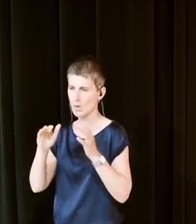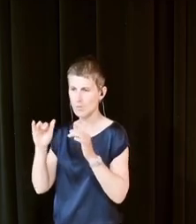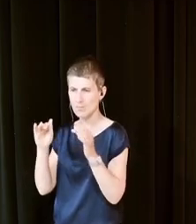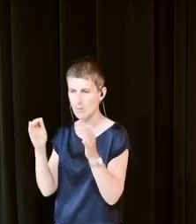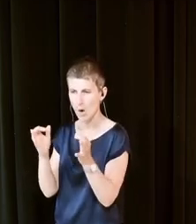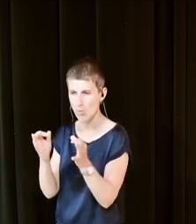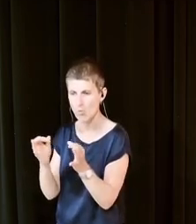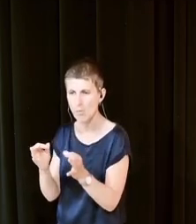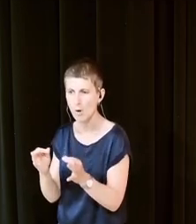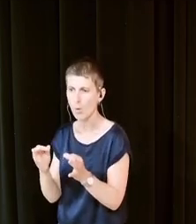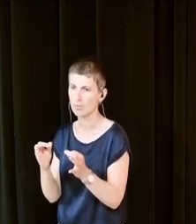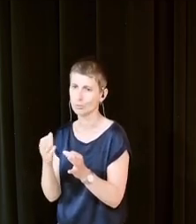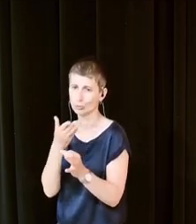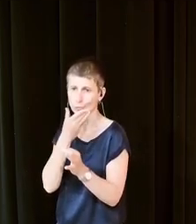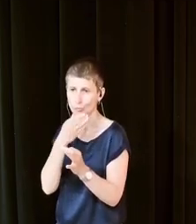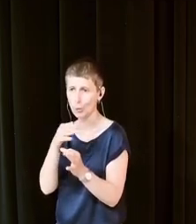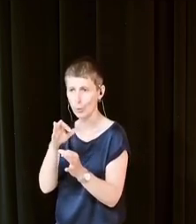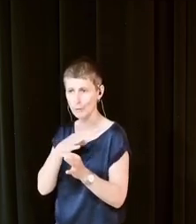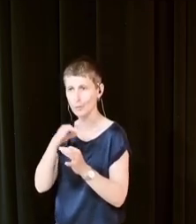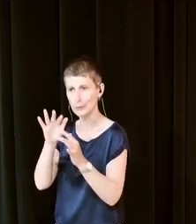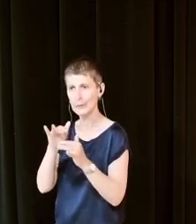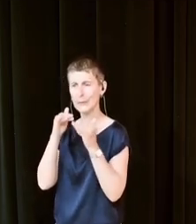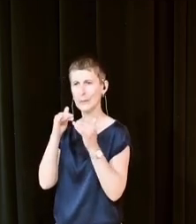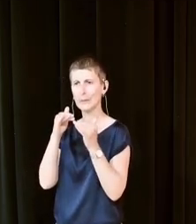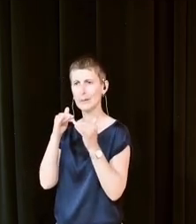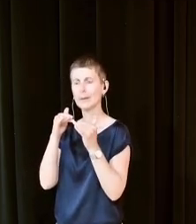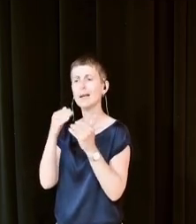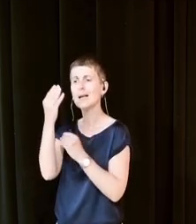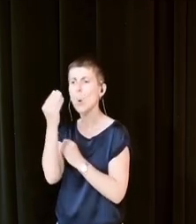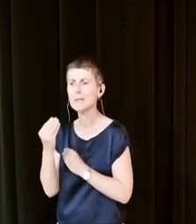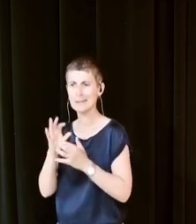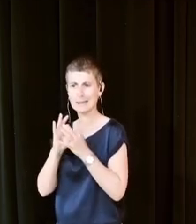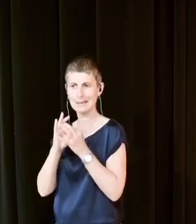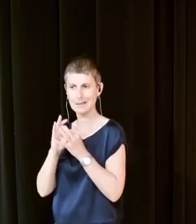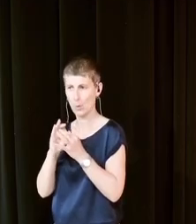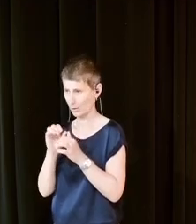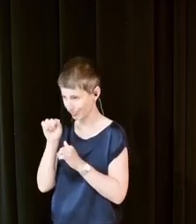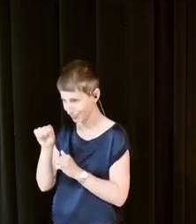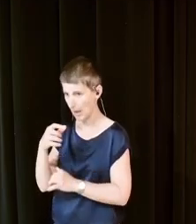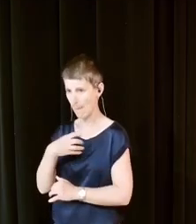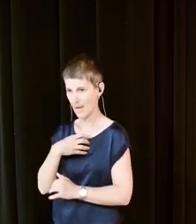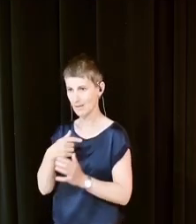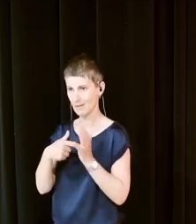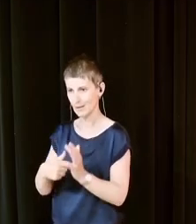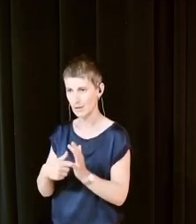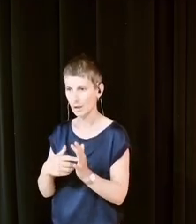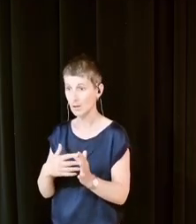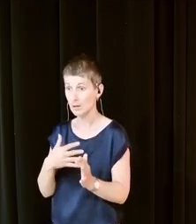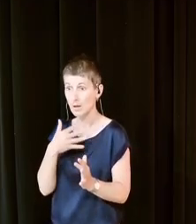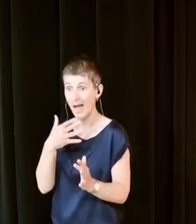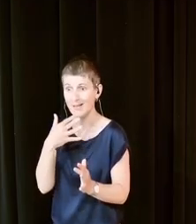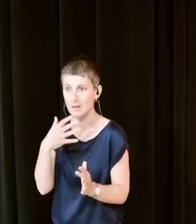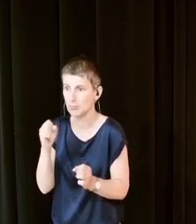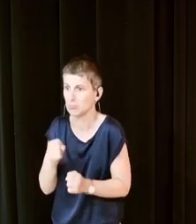den Mitteln der Kunst und gerade bei dieser Patientin gezeigt haben, die haben da die Worte gefehlt. Das war einfach